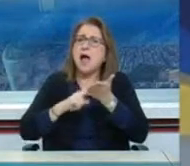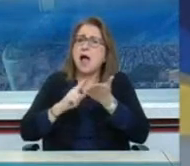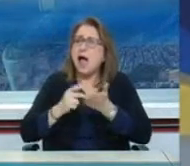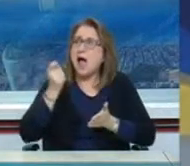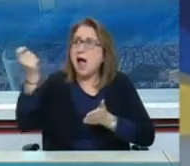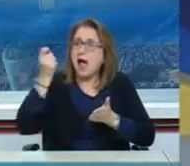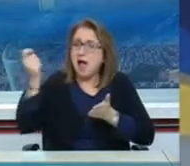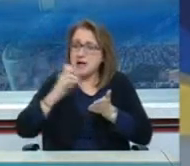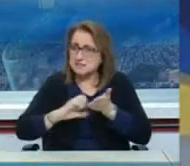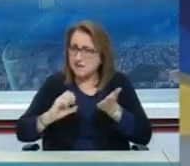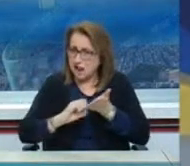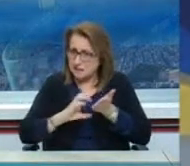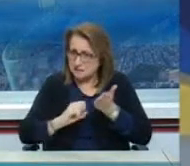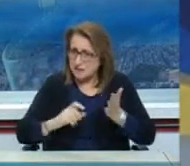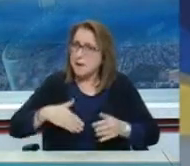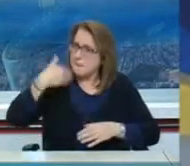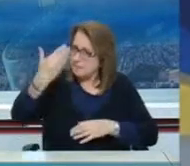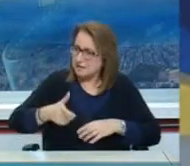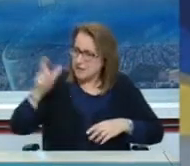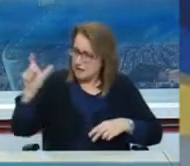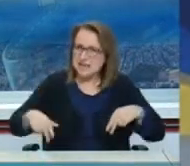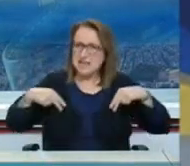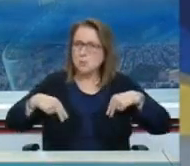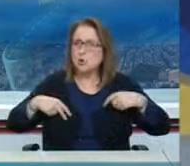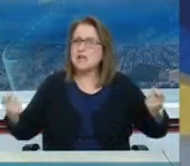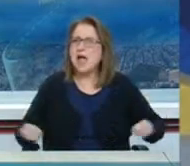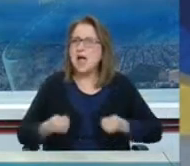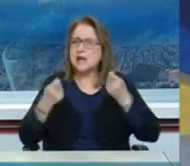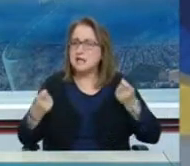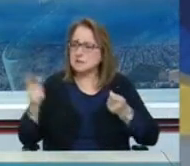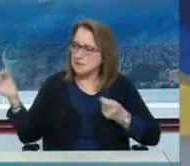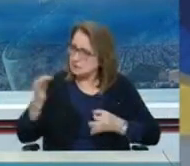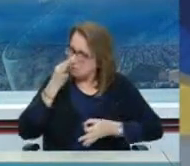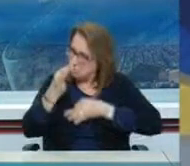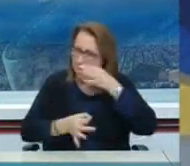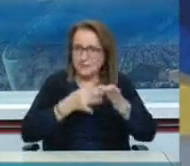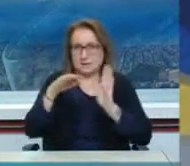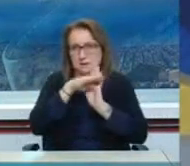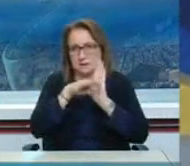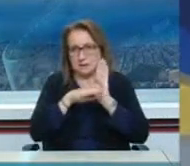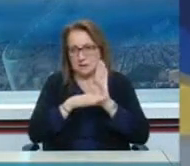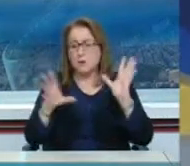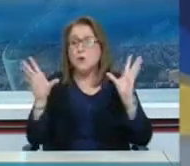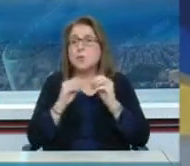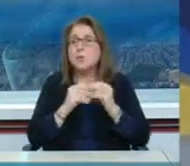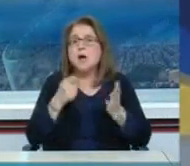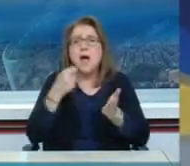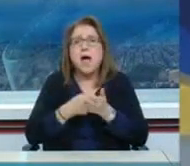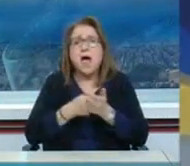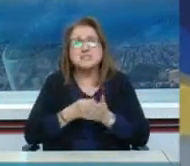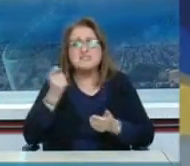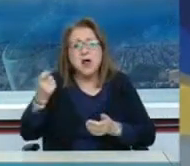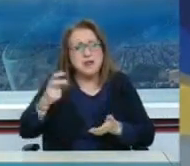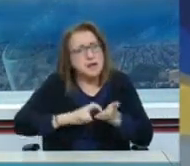μιλήσει ο συνάδελφος υπουργός κ. Βρούτσης, προσθέτοντας τις πρώτες ουσιαστικές παρεμβάσεις στο πεδίο